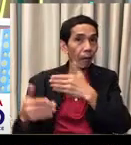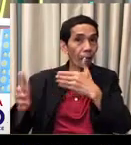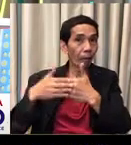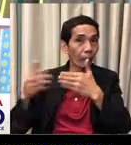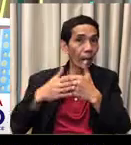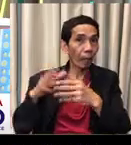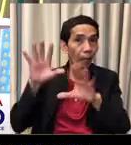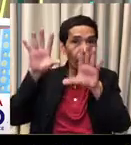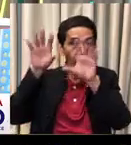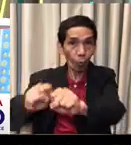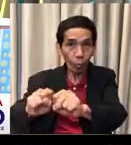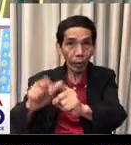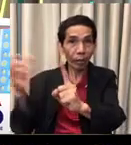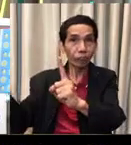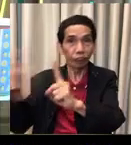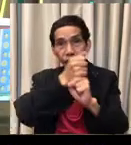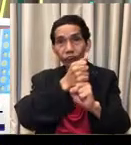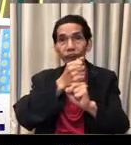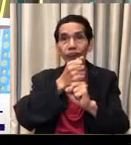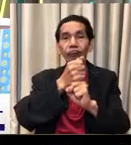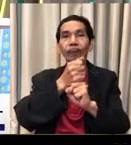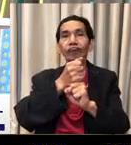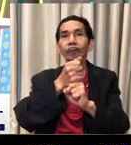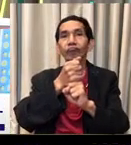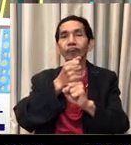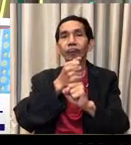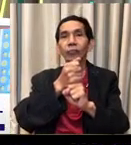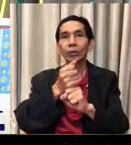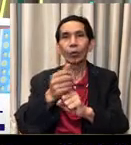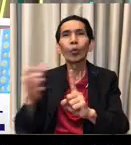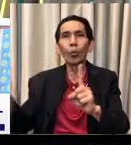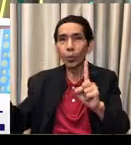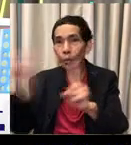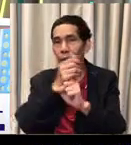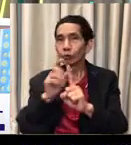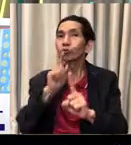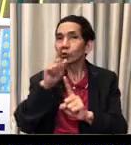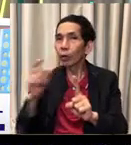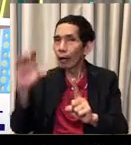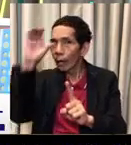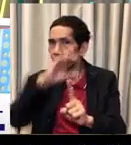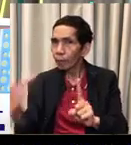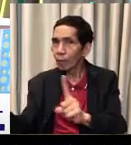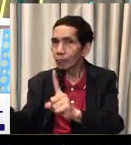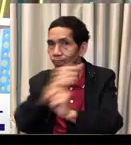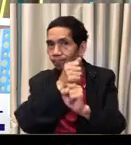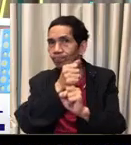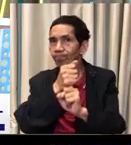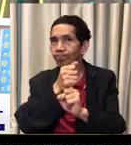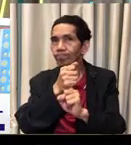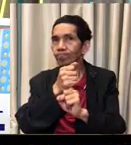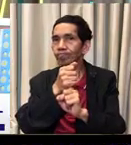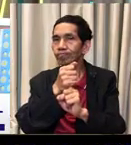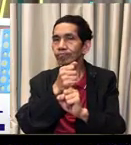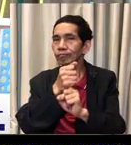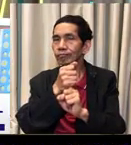na rin mahoyo, ha? Oh, yohoyo namin to, maniwala kayo.